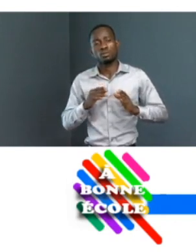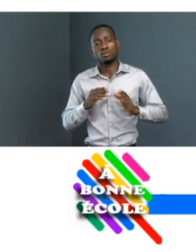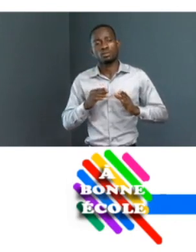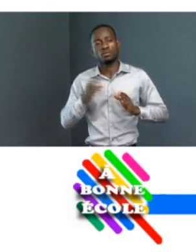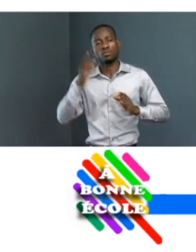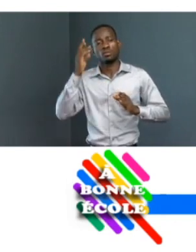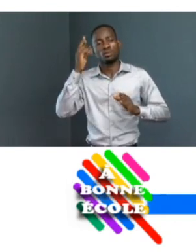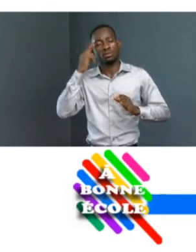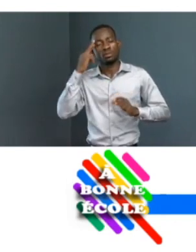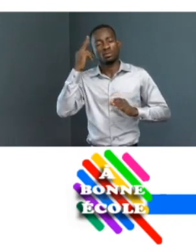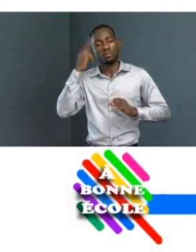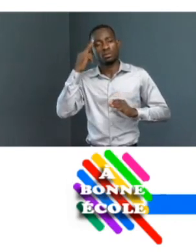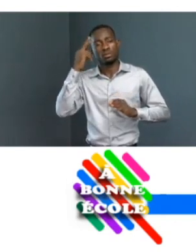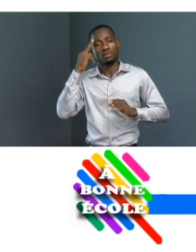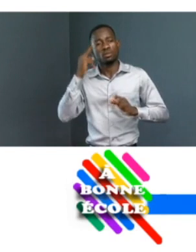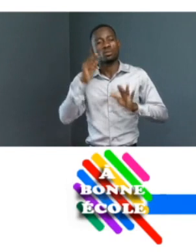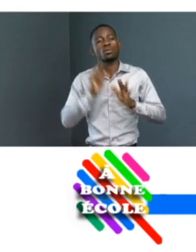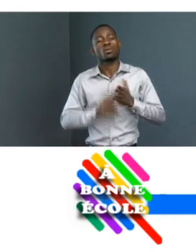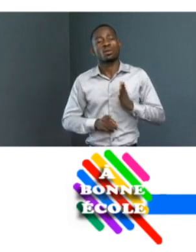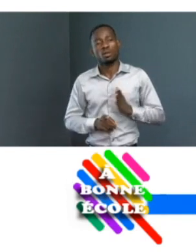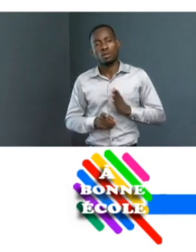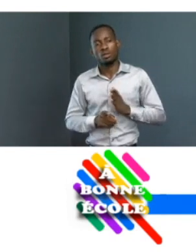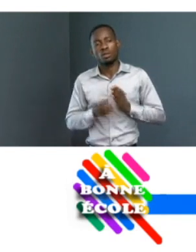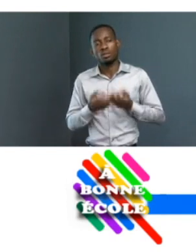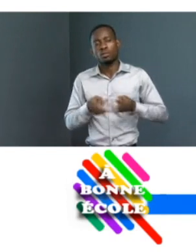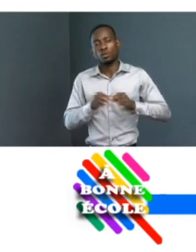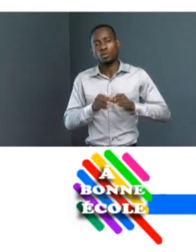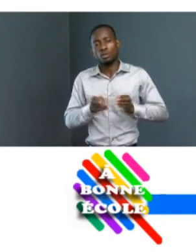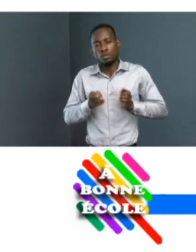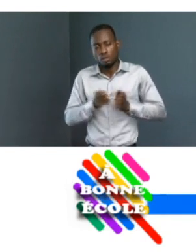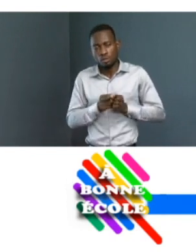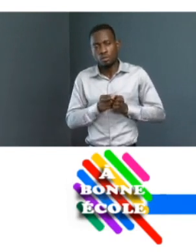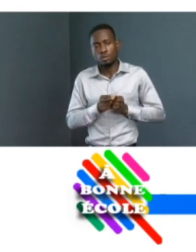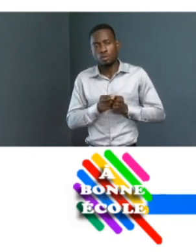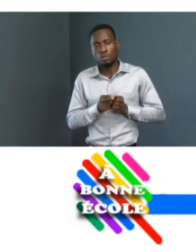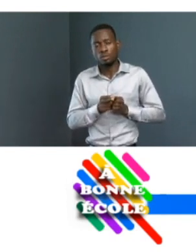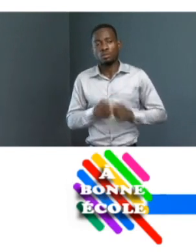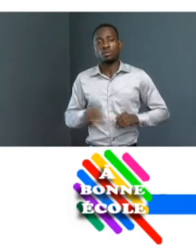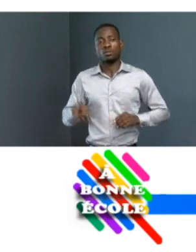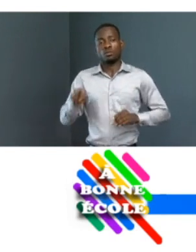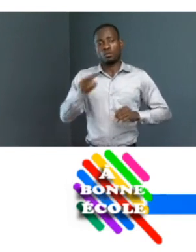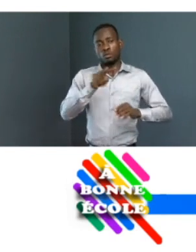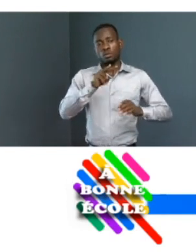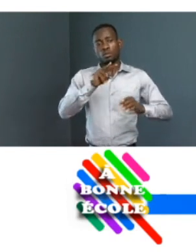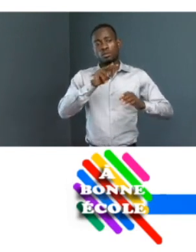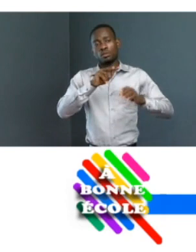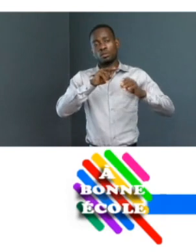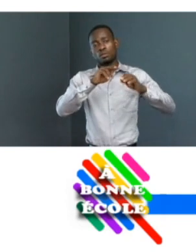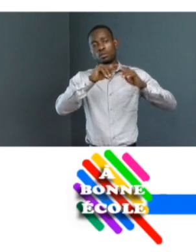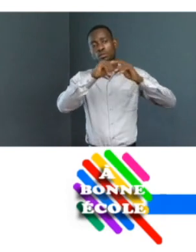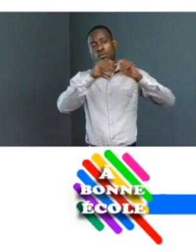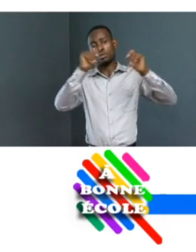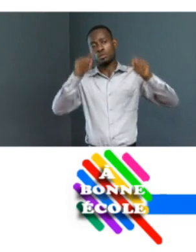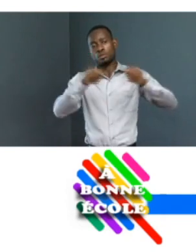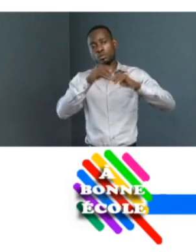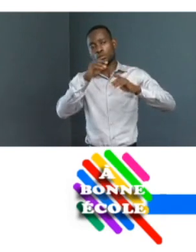de dire? En résumé, Vous voyez le tableau, ce tableau